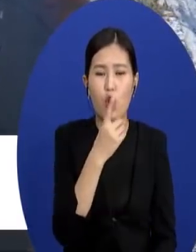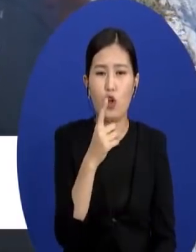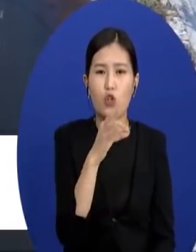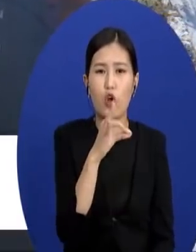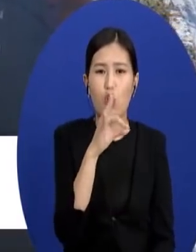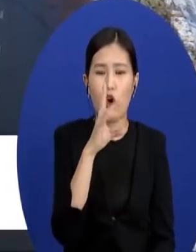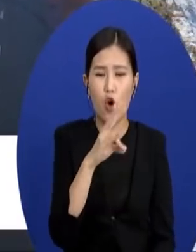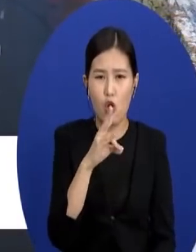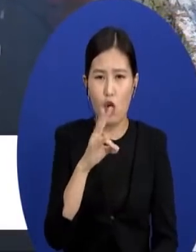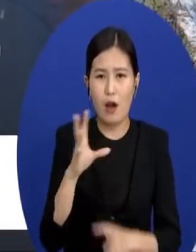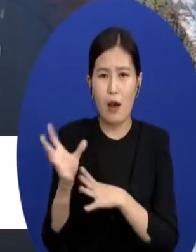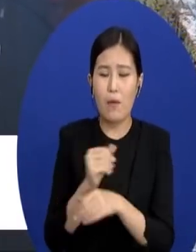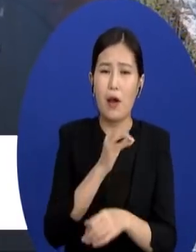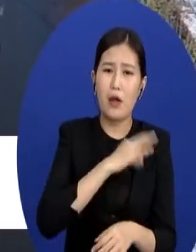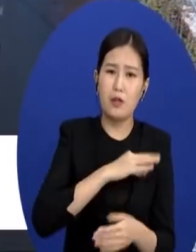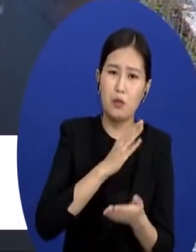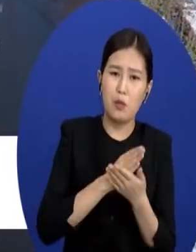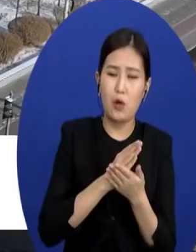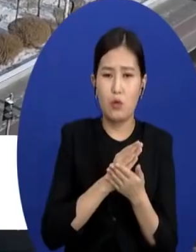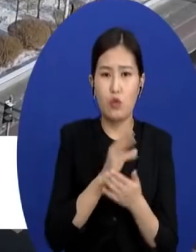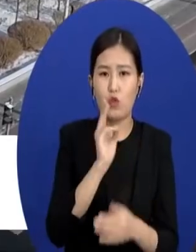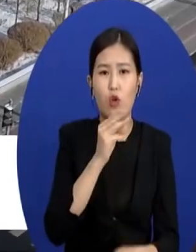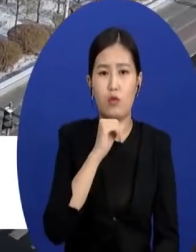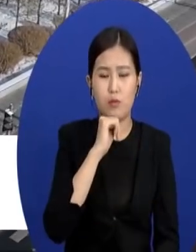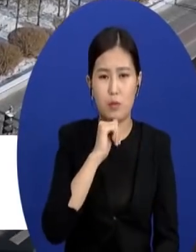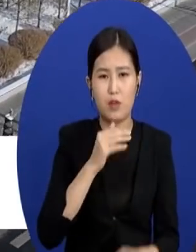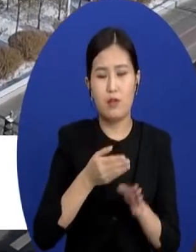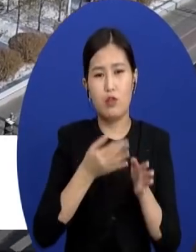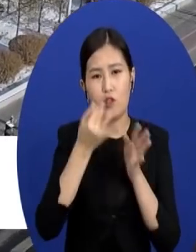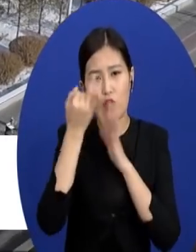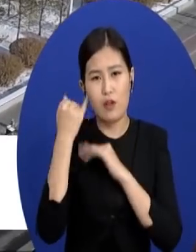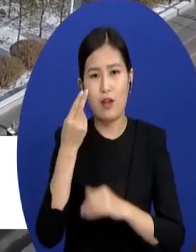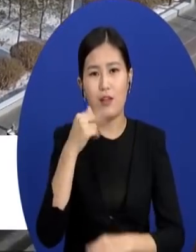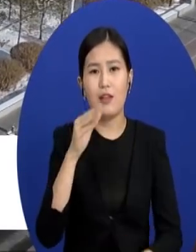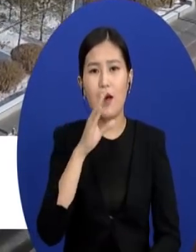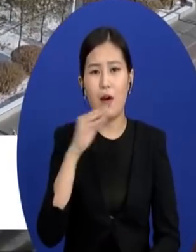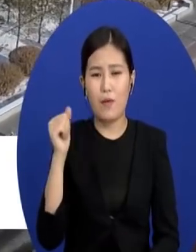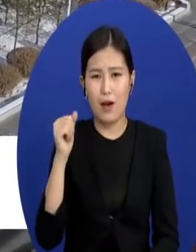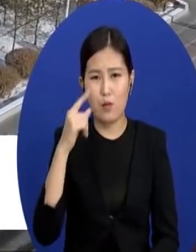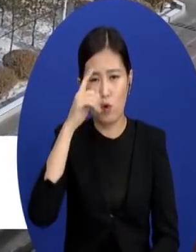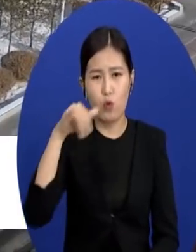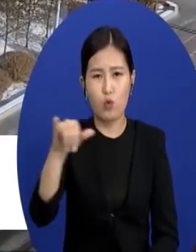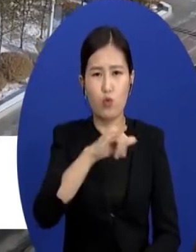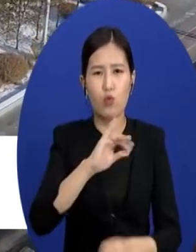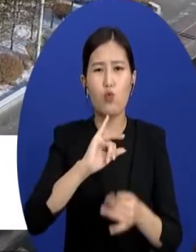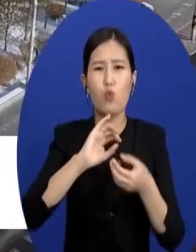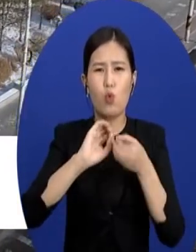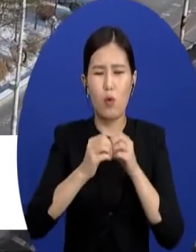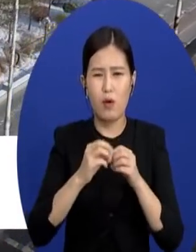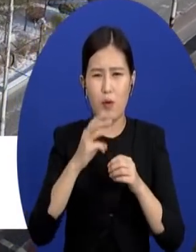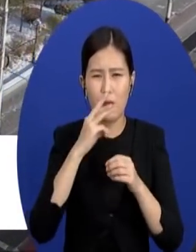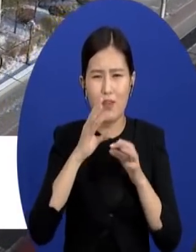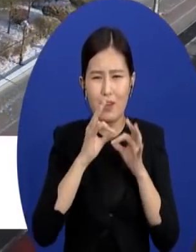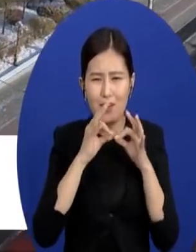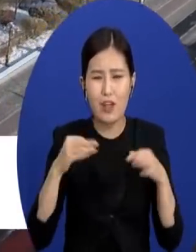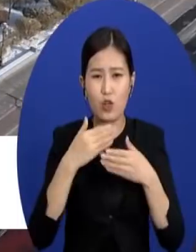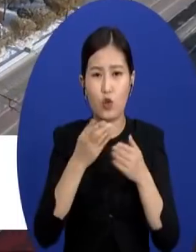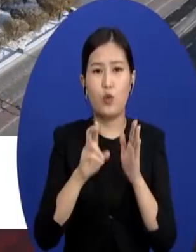одоогоор тодорхойгүй байна. Харин ирэх даваа гарагт хотын иргэд нийслэлд ямар ажлууд хийгдэх тухай дэлгэрэнгүй мэдээллийг авах боломжтой